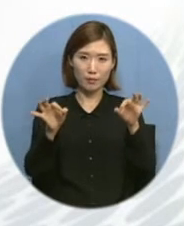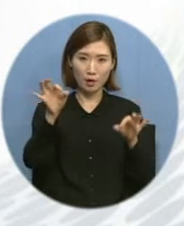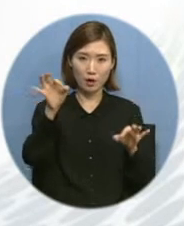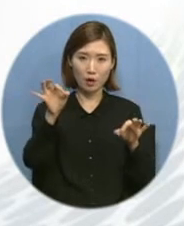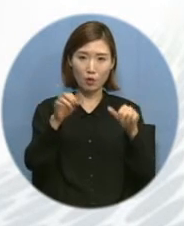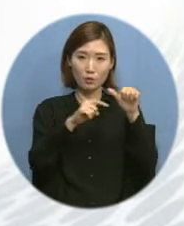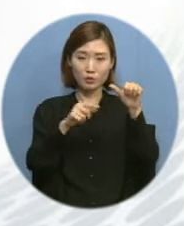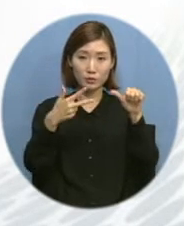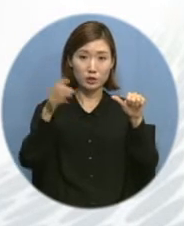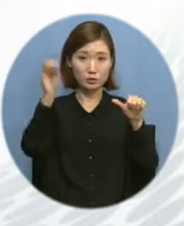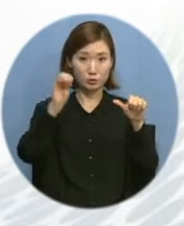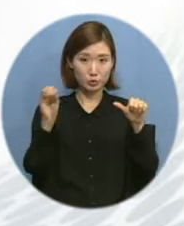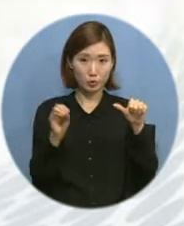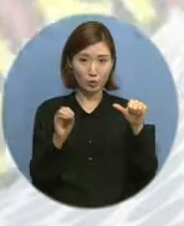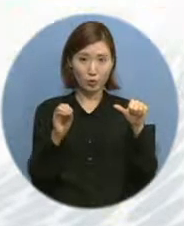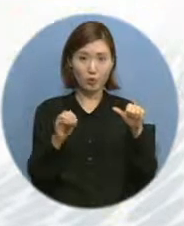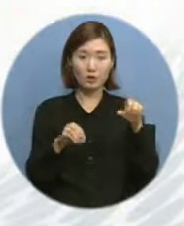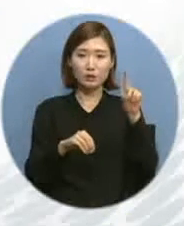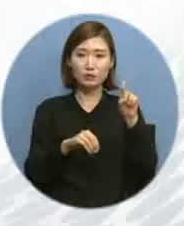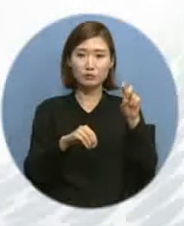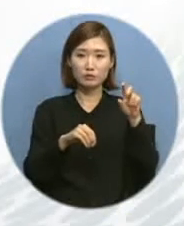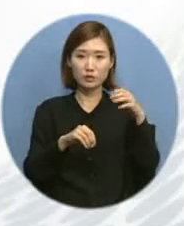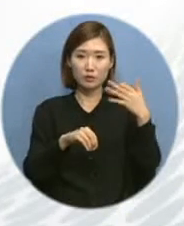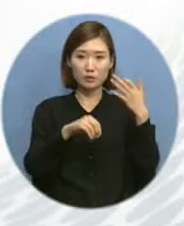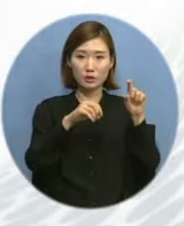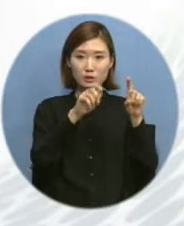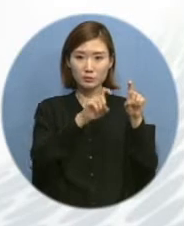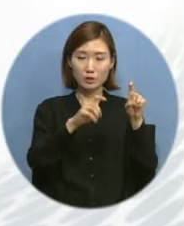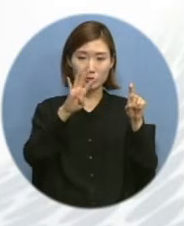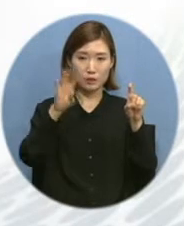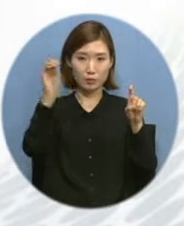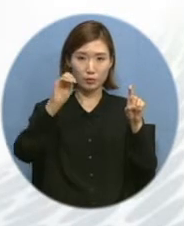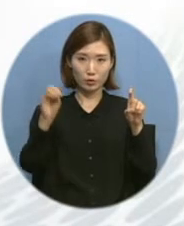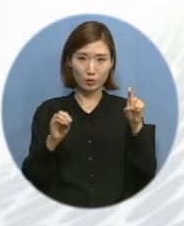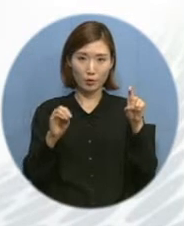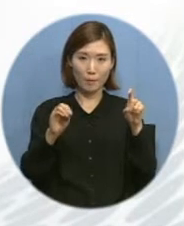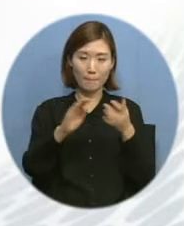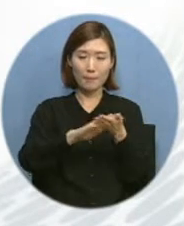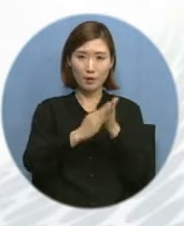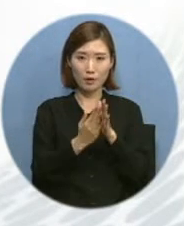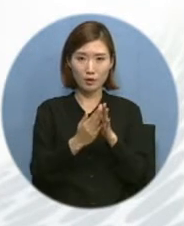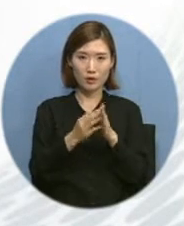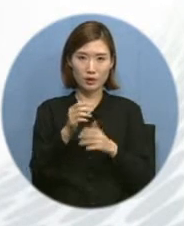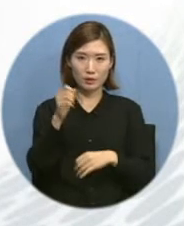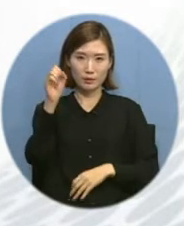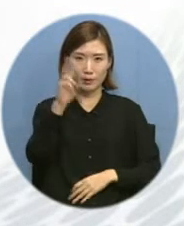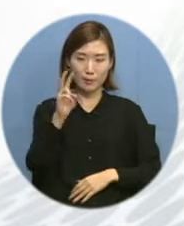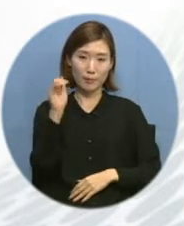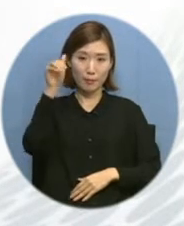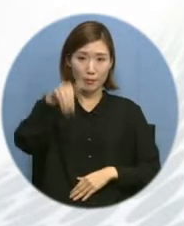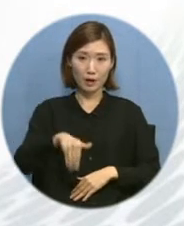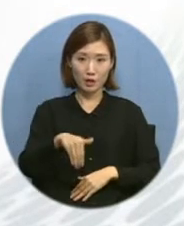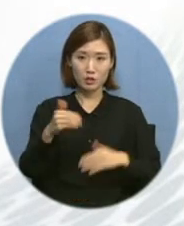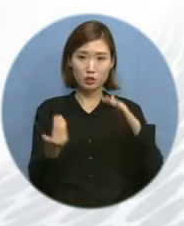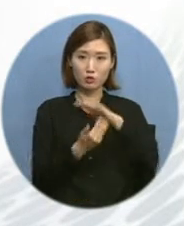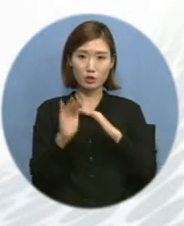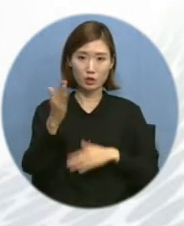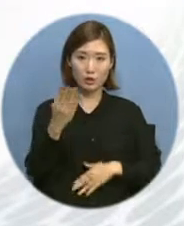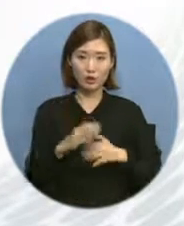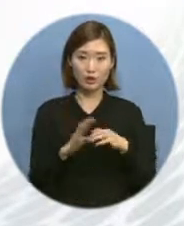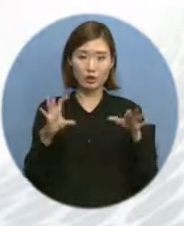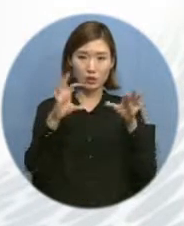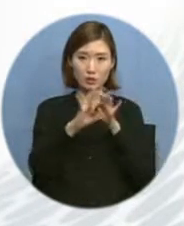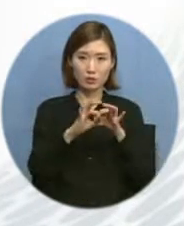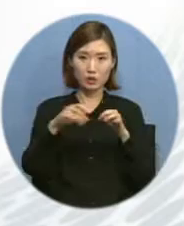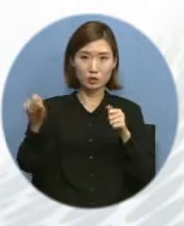계획 5.7%에서 10.4%로 변경돼 급경사를 이루게 된 것입니다. 접속교량과 인접해